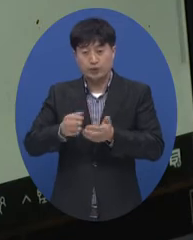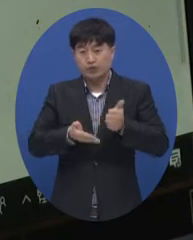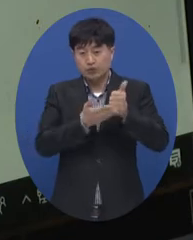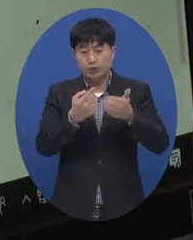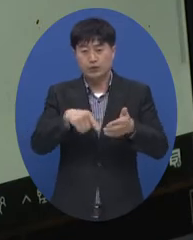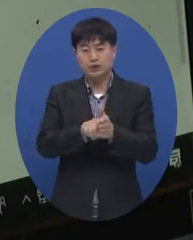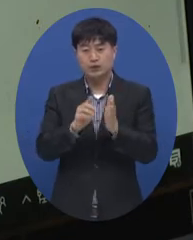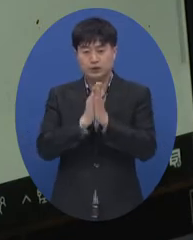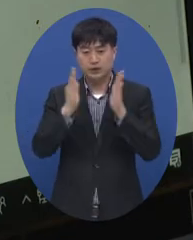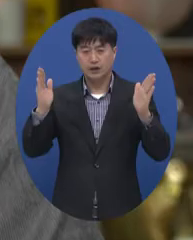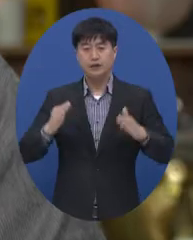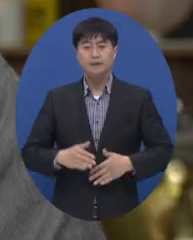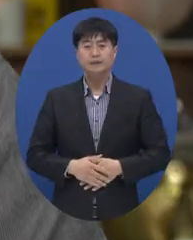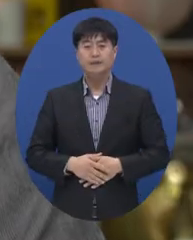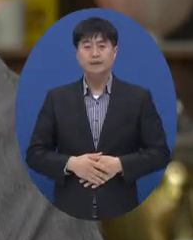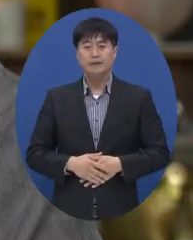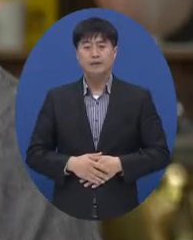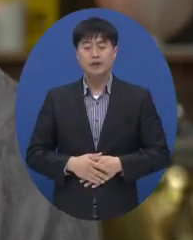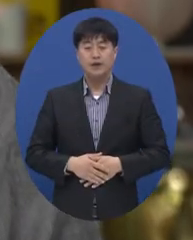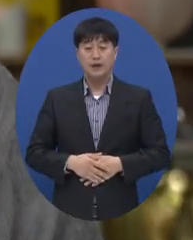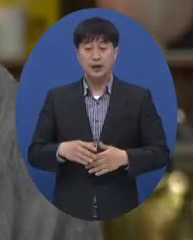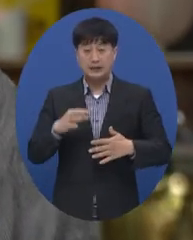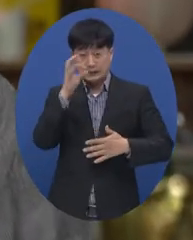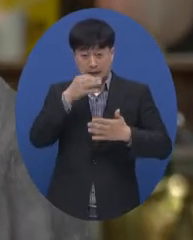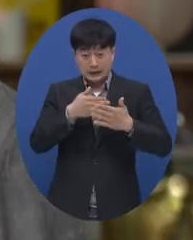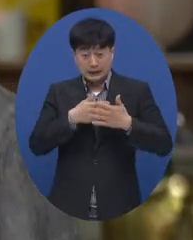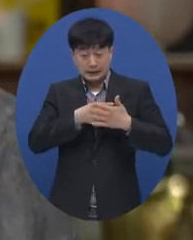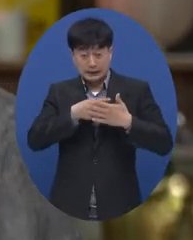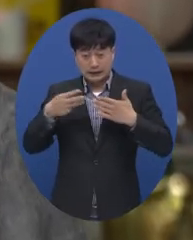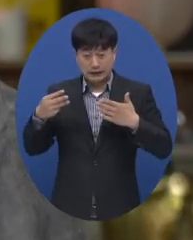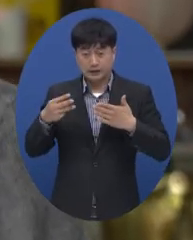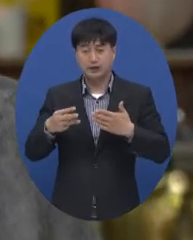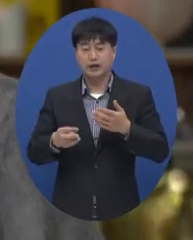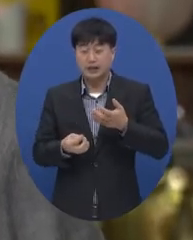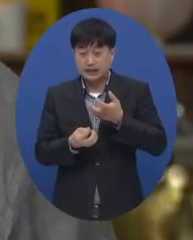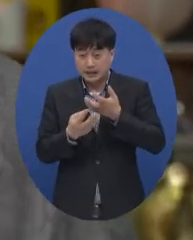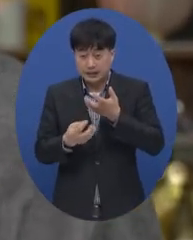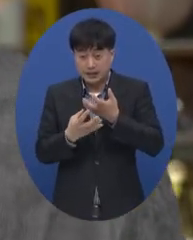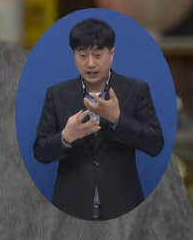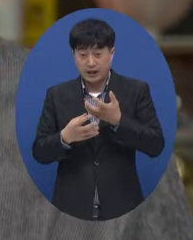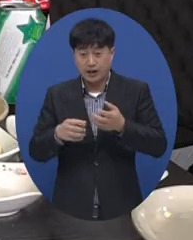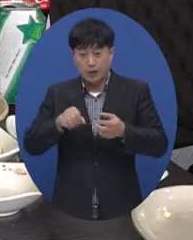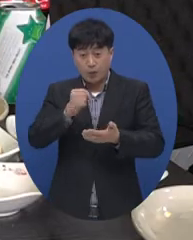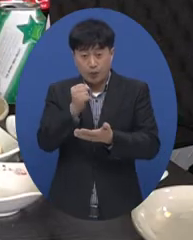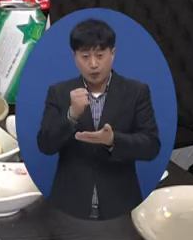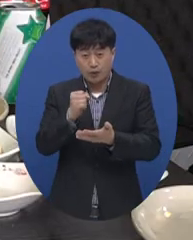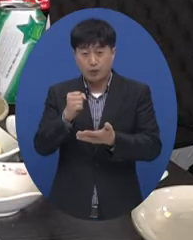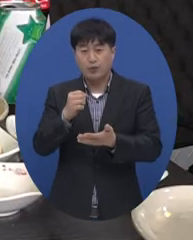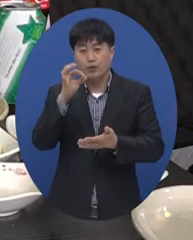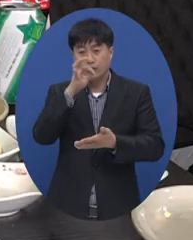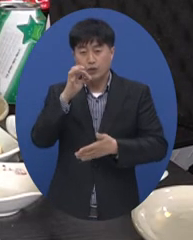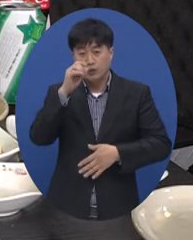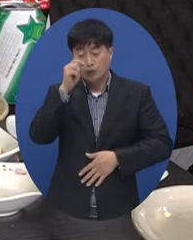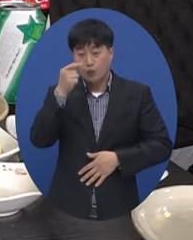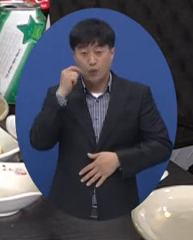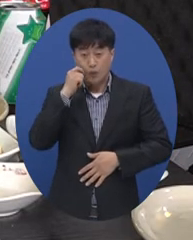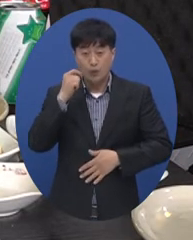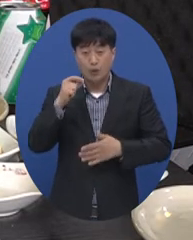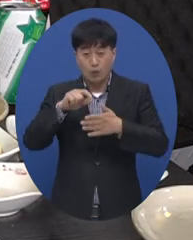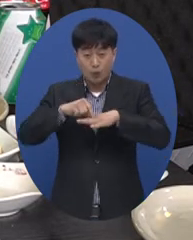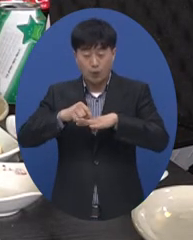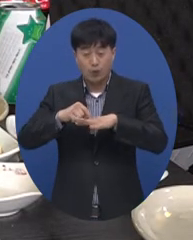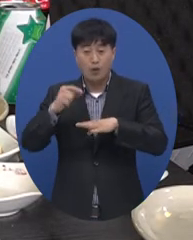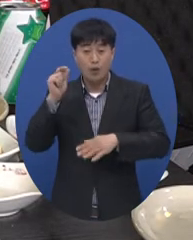위해 진행됐습니다. 삼겹살과 돼지 김치찌개, 제육볶음 등 돼지고기 요리를 먹으며 돼지고기 맛있게